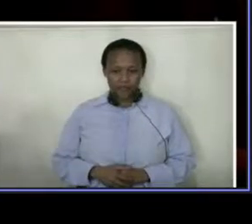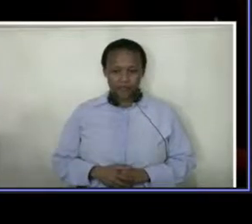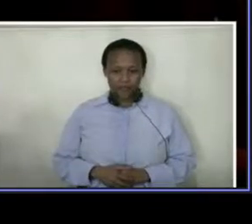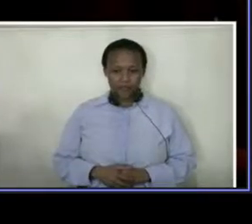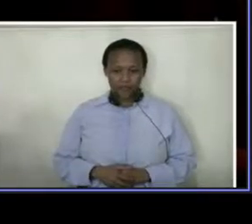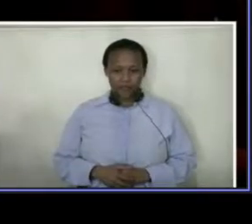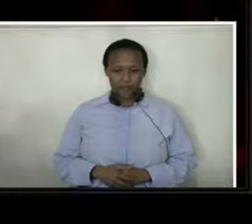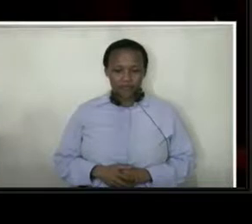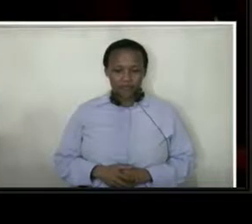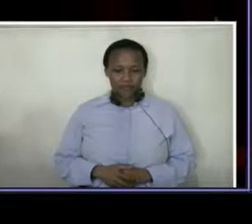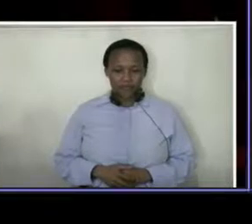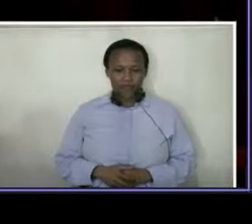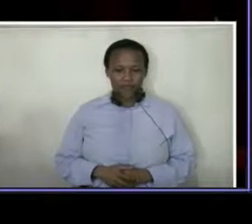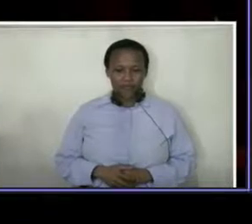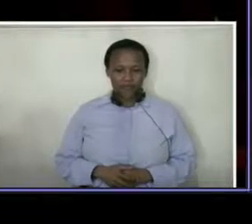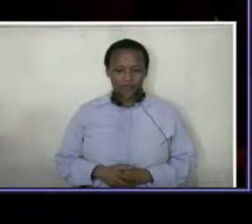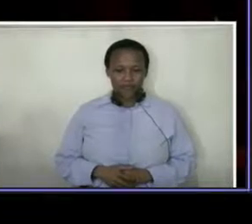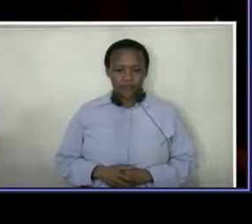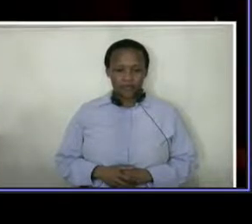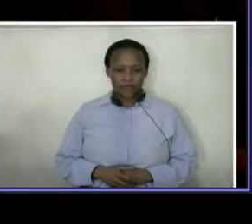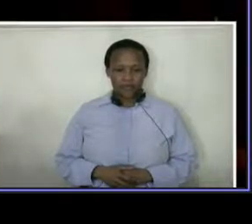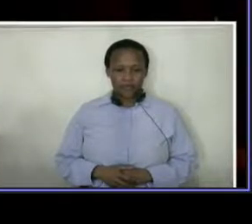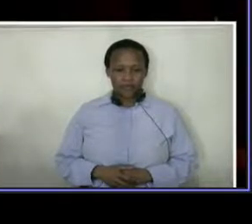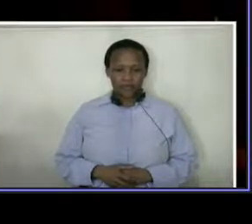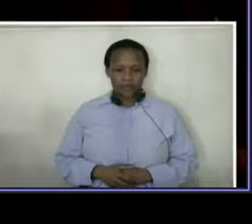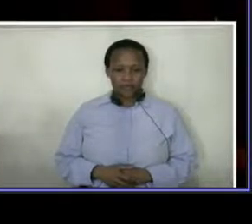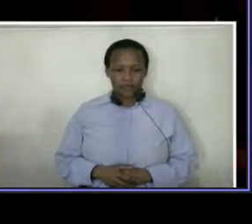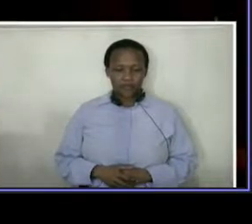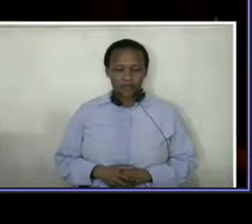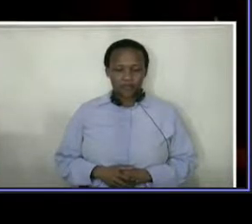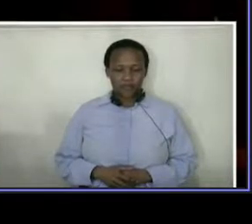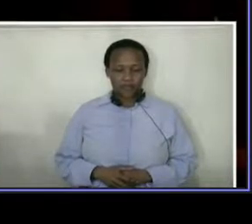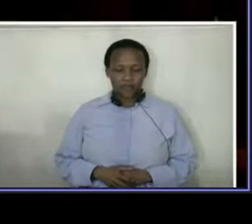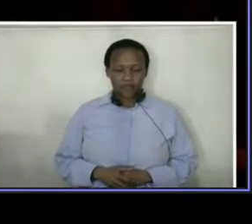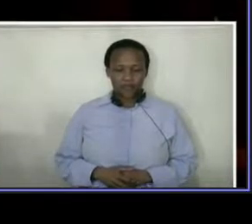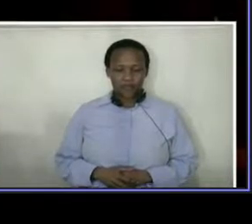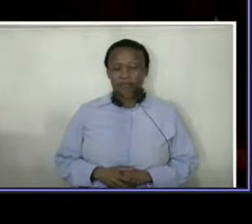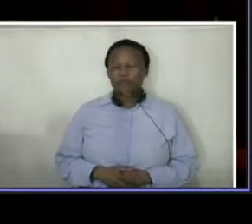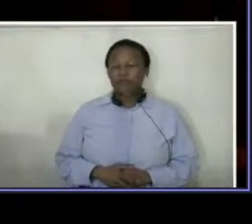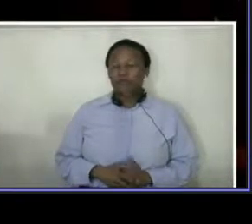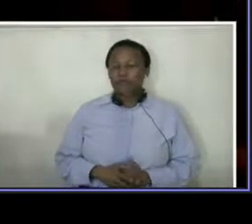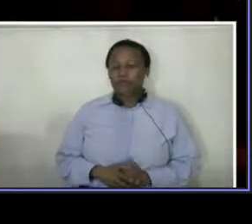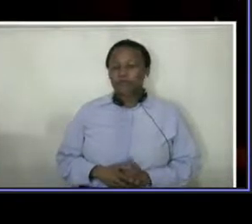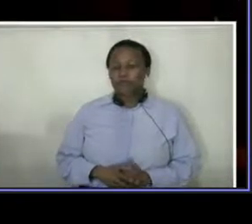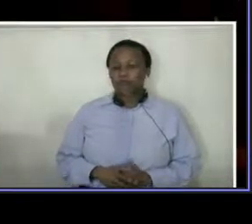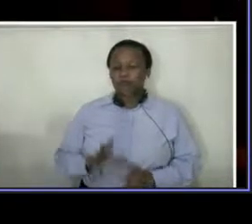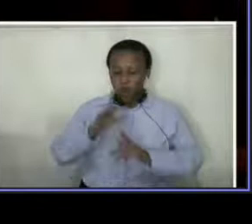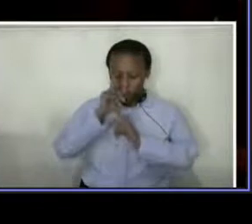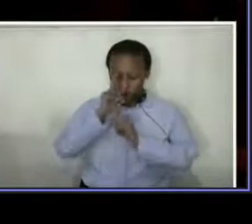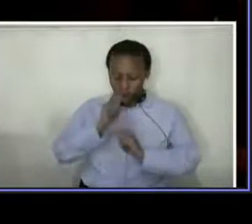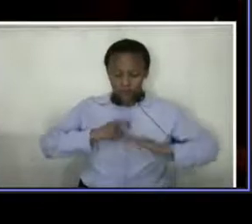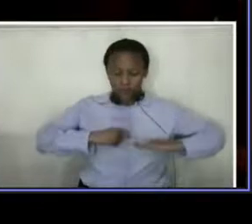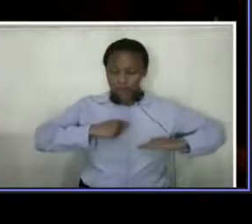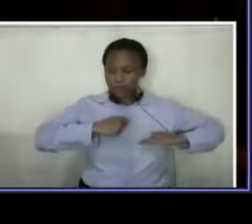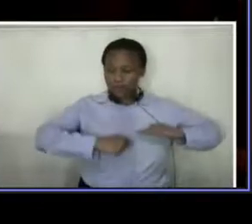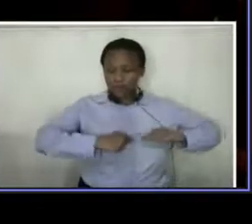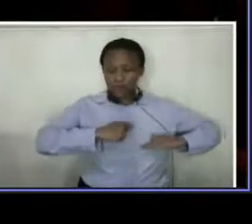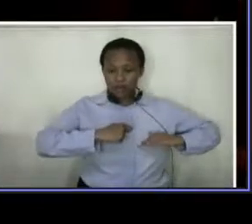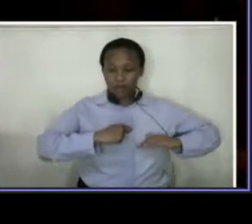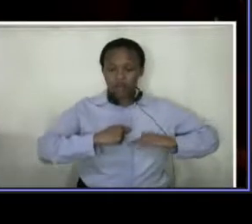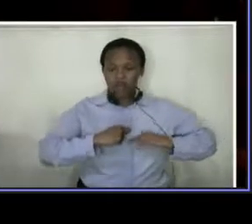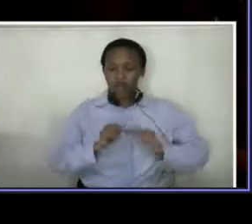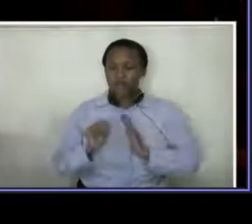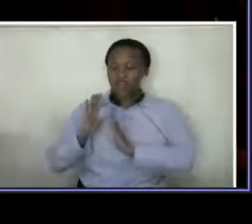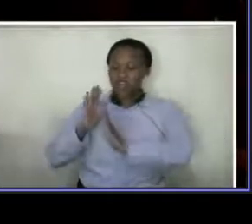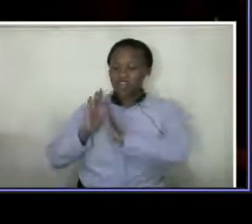Sinethemba ukuthi le ndlu somlomo emlandweni nasempilweni amakhansela namuhla ngafunda